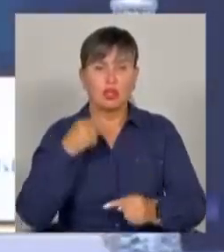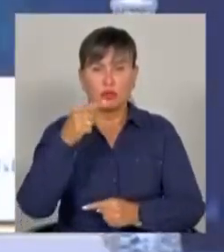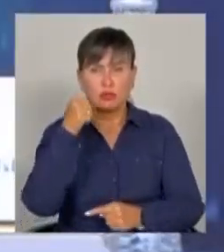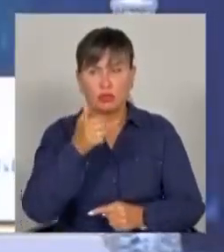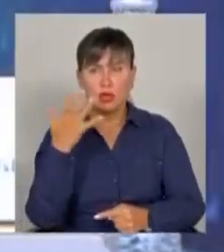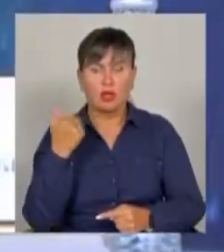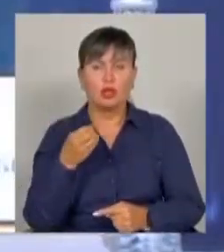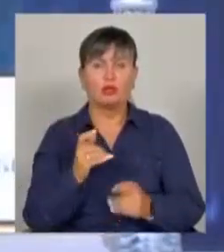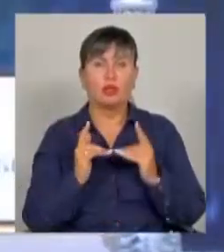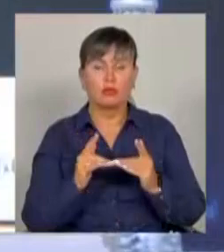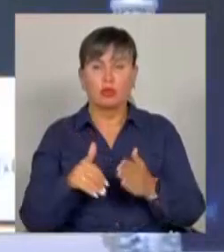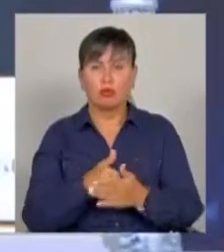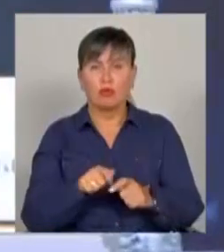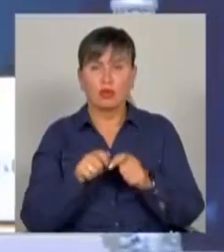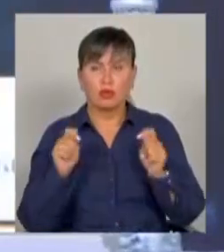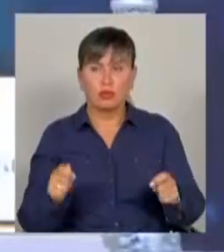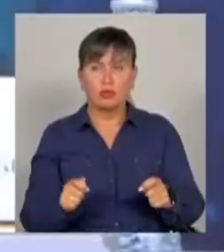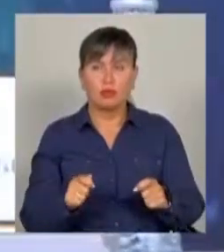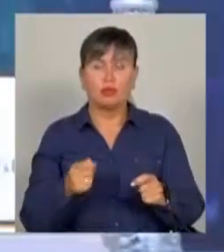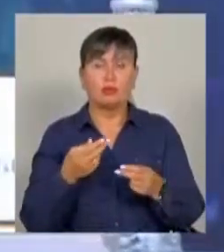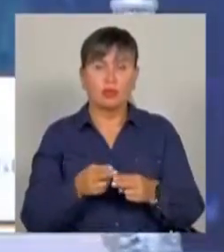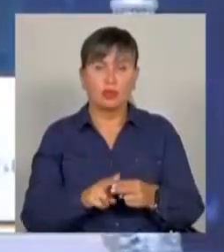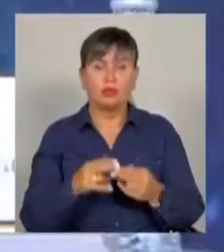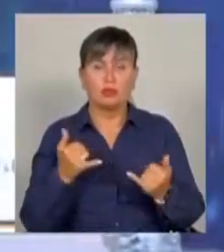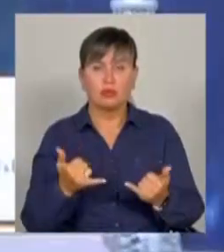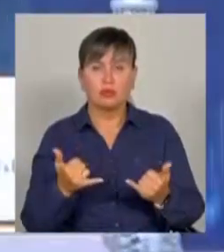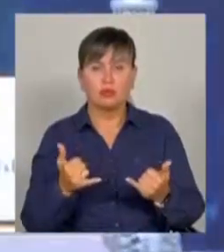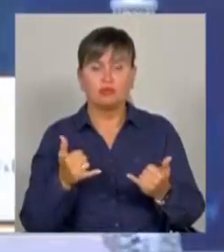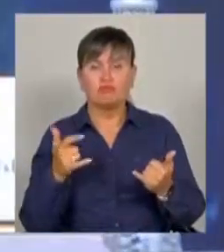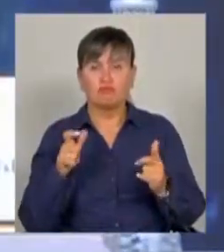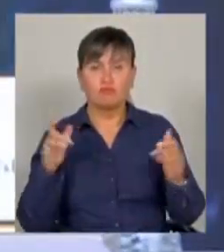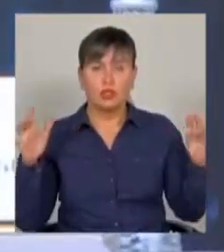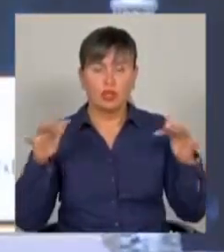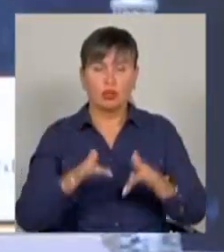еще несколько общежитий новых откроем, просто потому что идет демографический бугор.